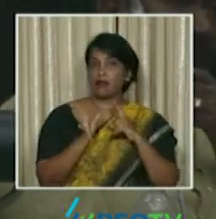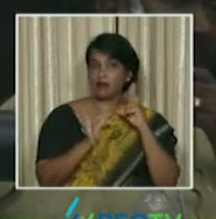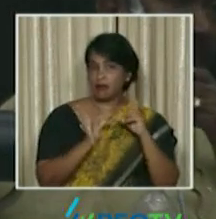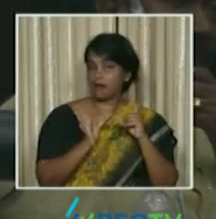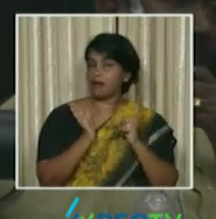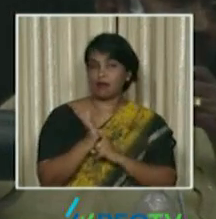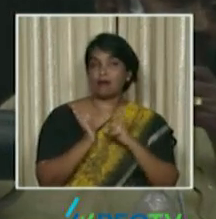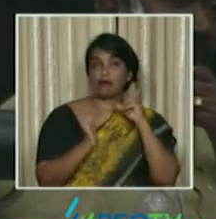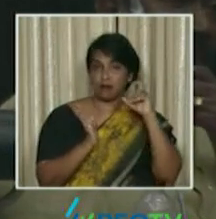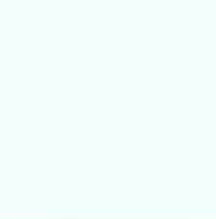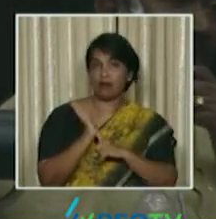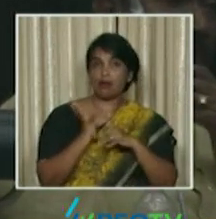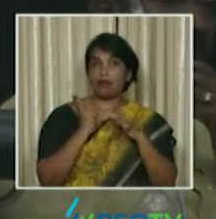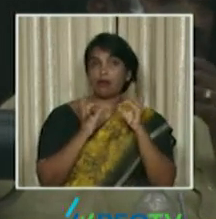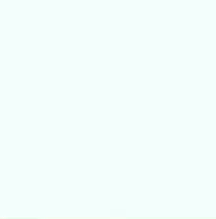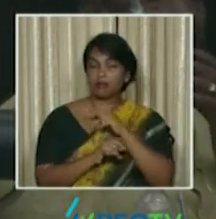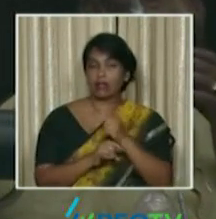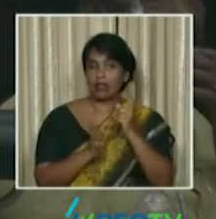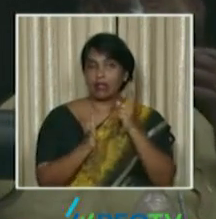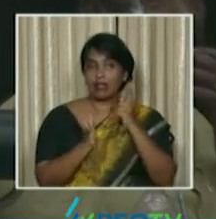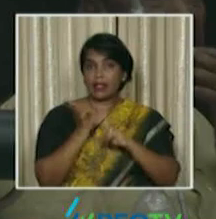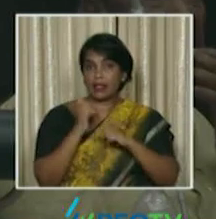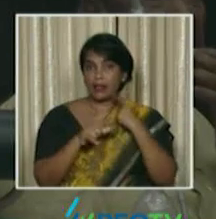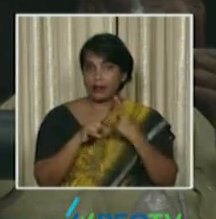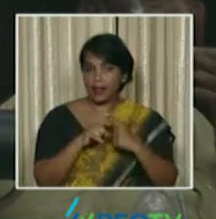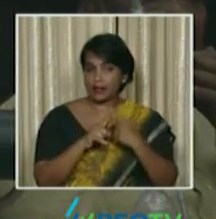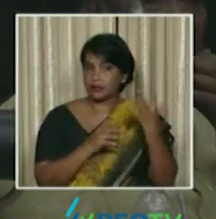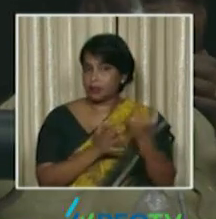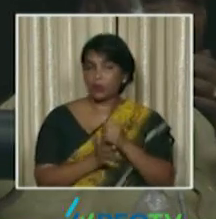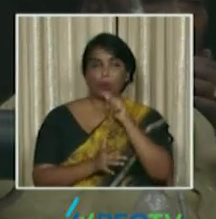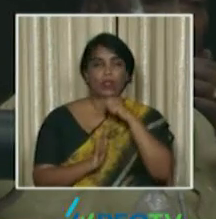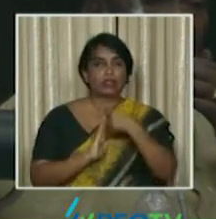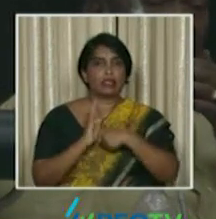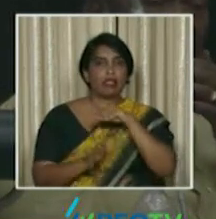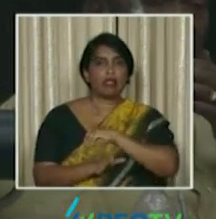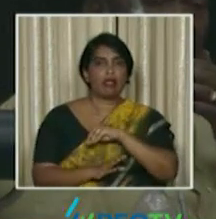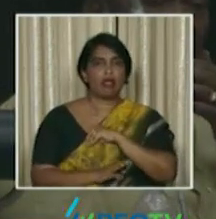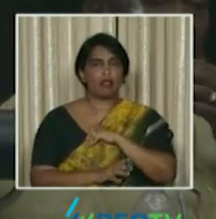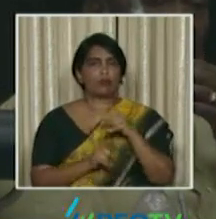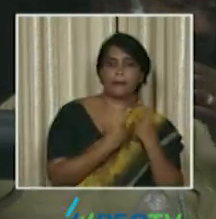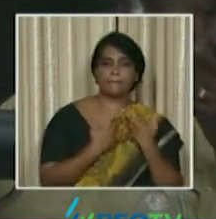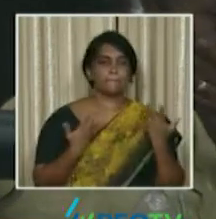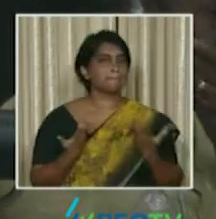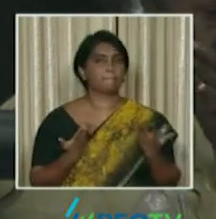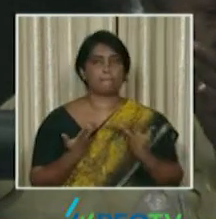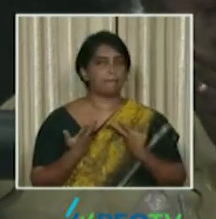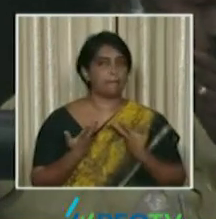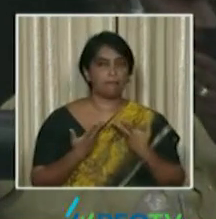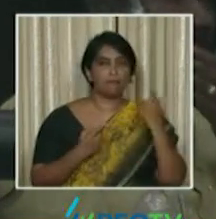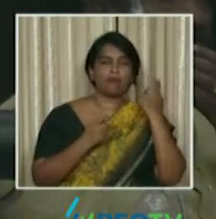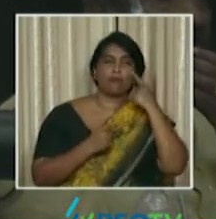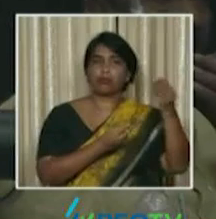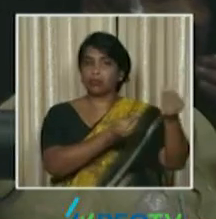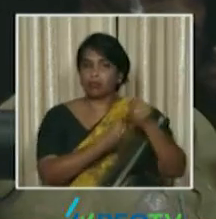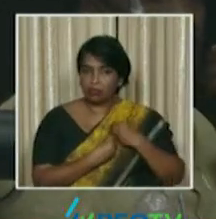වලින් දේශීය ආදායම් බදු දෙපාර්තමේන්තුවට හැකියාවක් නැහැ. ඇත්තටම ඔවුන්ගේ ආදායම වියදම මොකද්ද කියලා බලන්න. ඔවුන් දෙන ගණන්